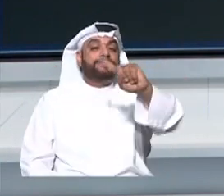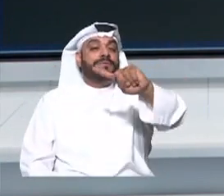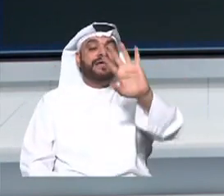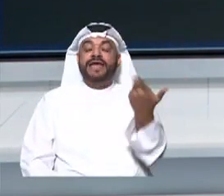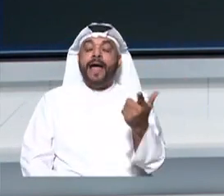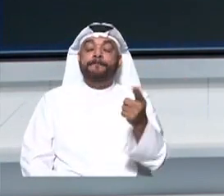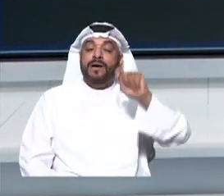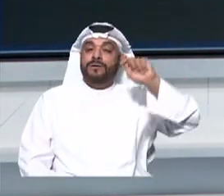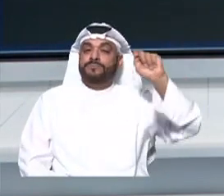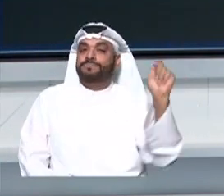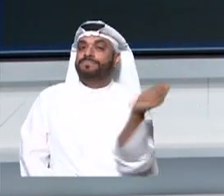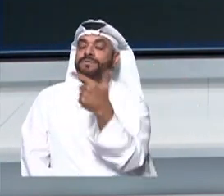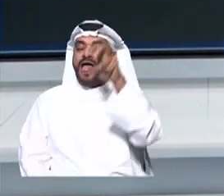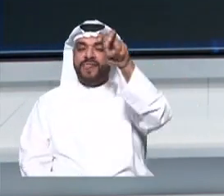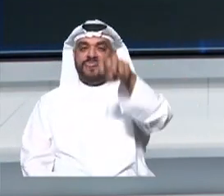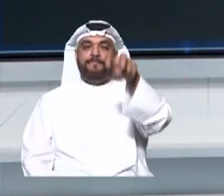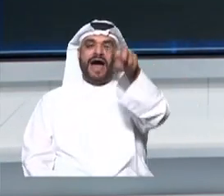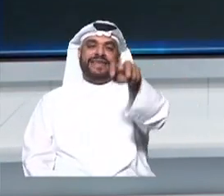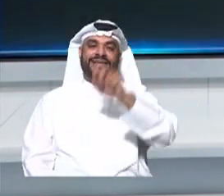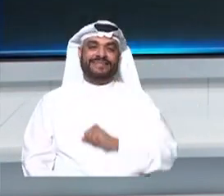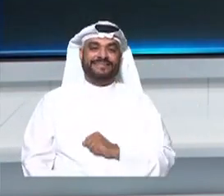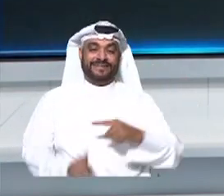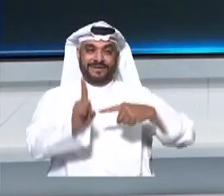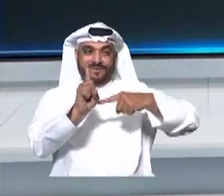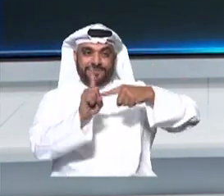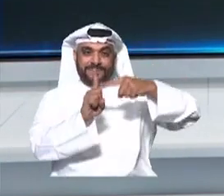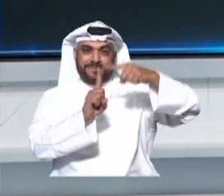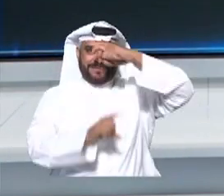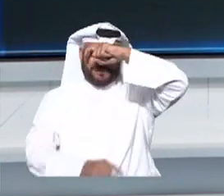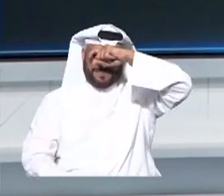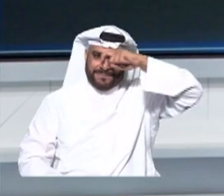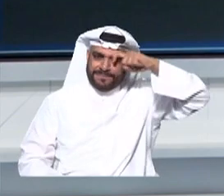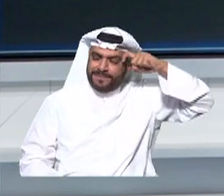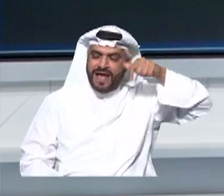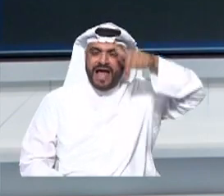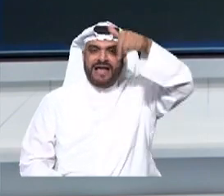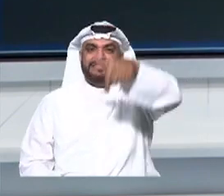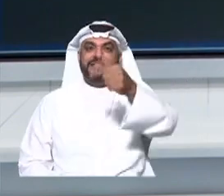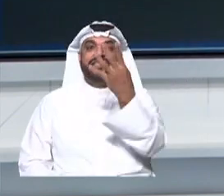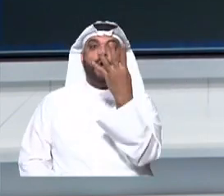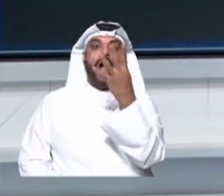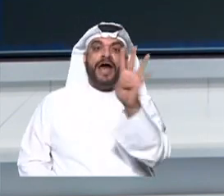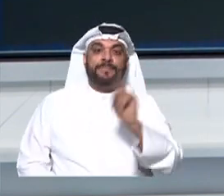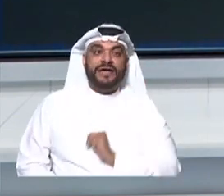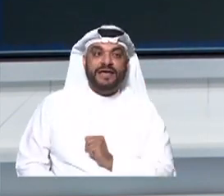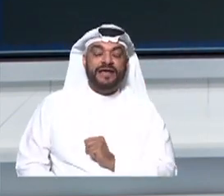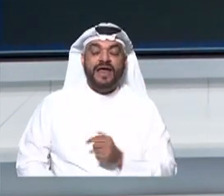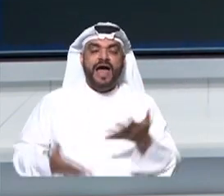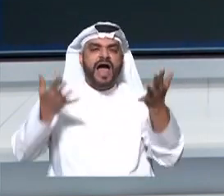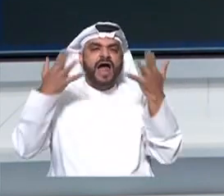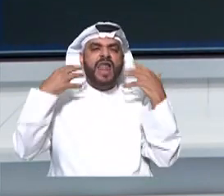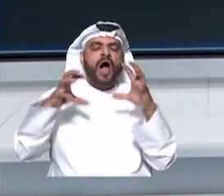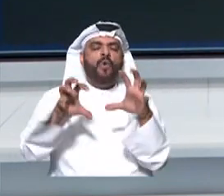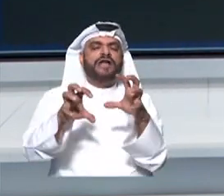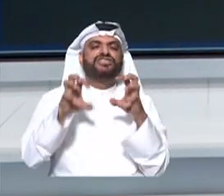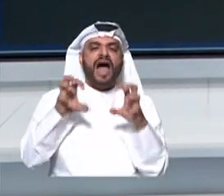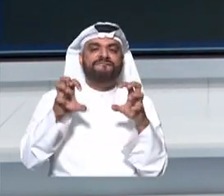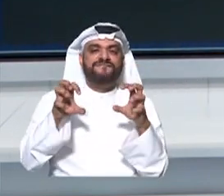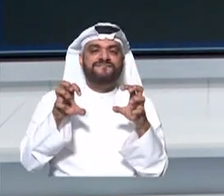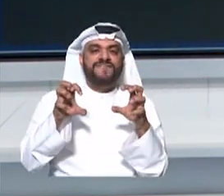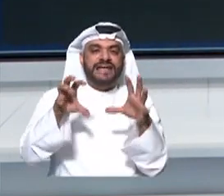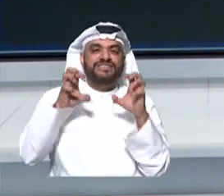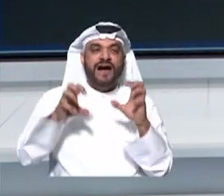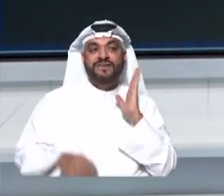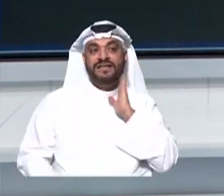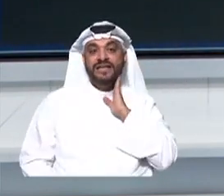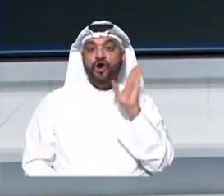الحرارة الحالية 46 درجة مئوية، الأجواء جافة، نسبة رطوبة 6% الآن، الرؤية الأفقية جيدة تتجاوز